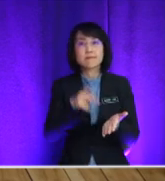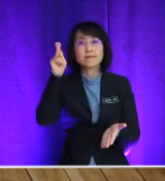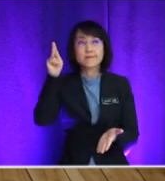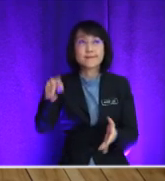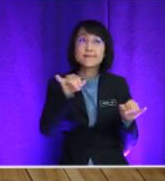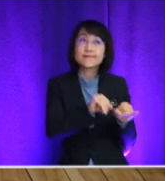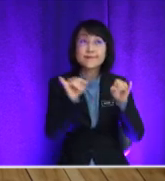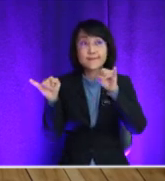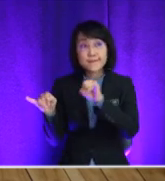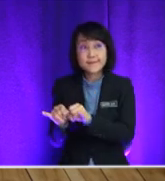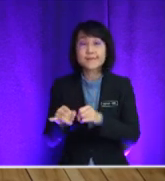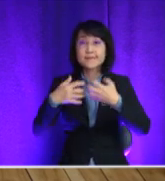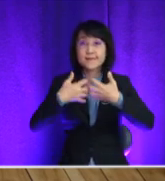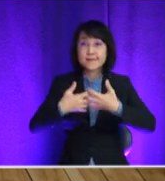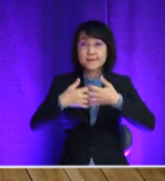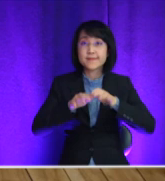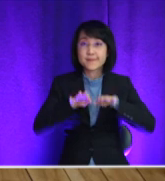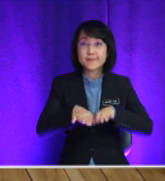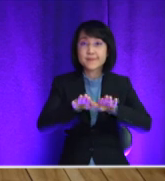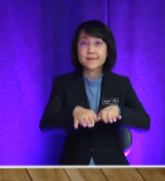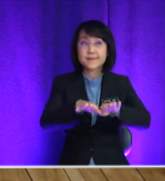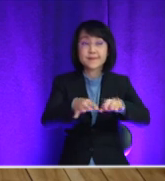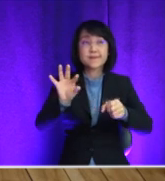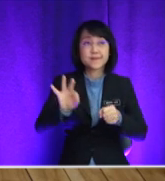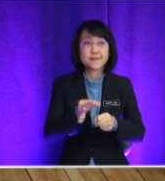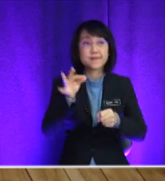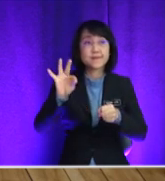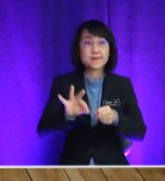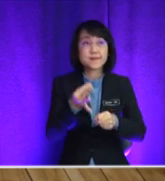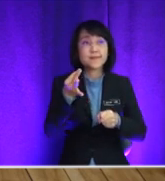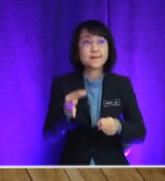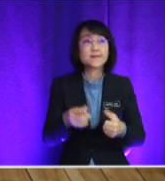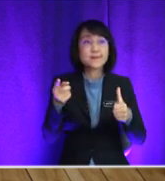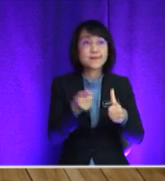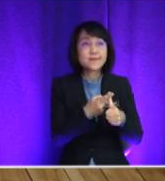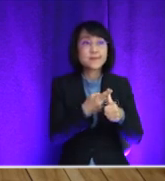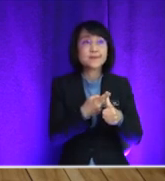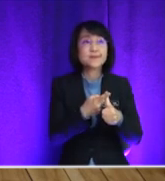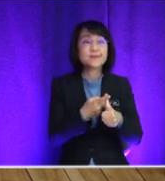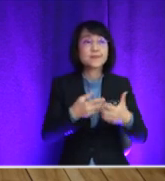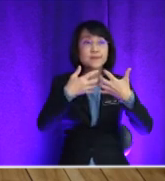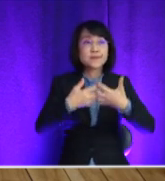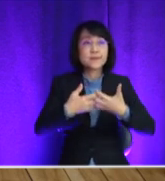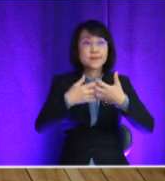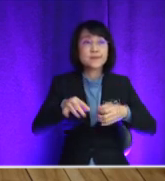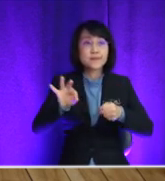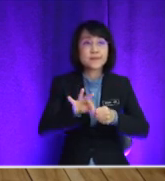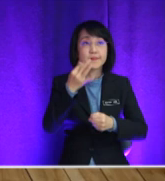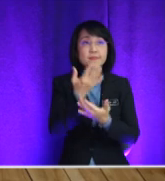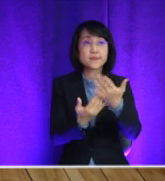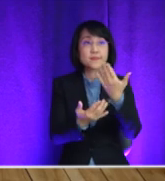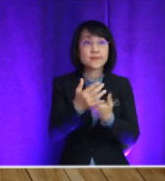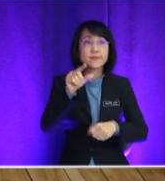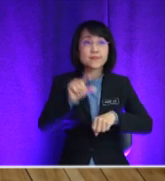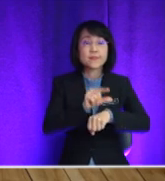mesin jahit ini mesin jahit tangan dimana mesin jahit ini tangan ini menggunakan tangan untuk memusingkan